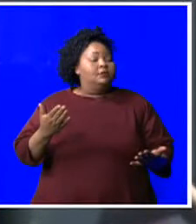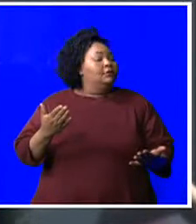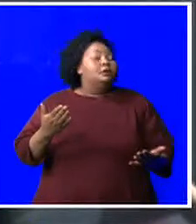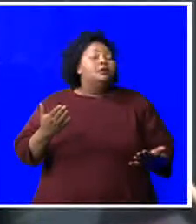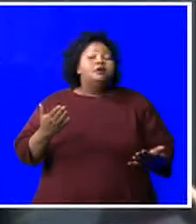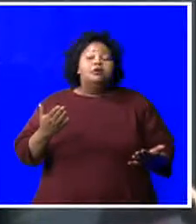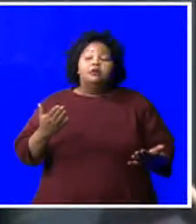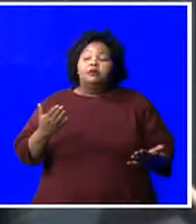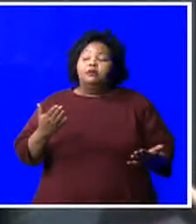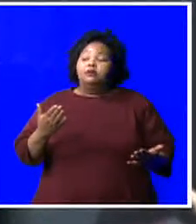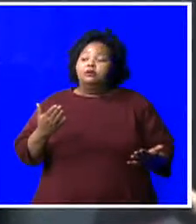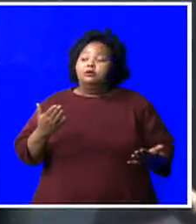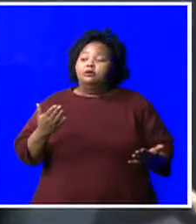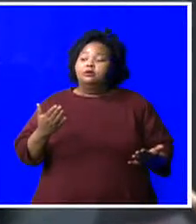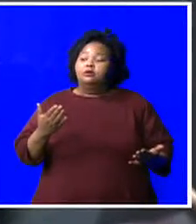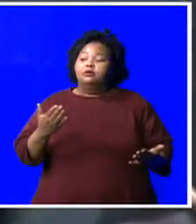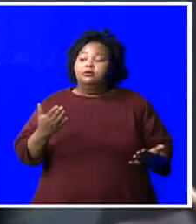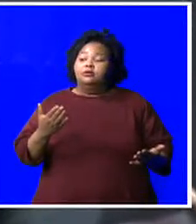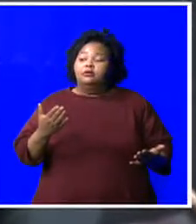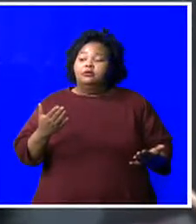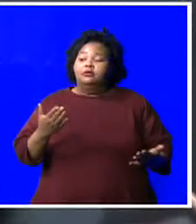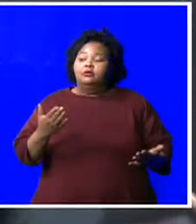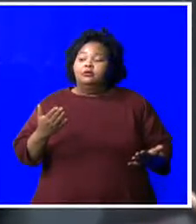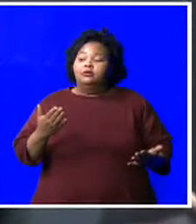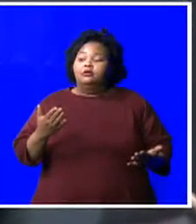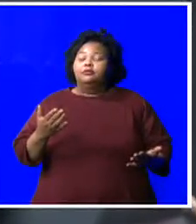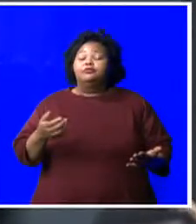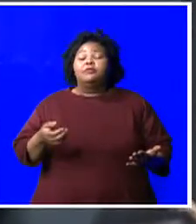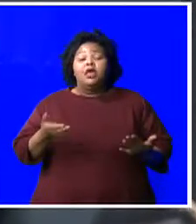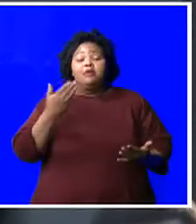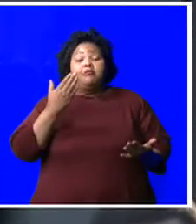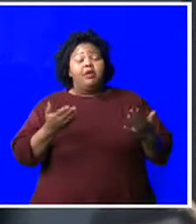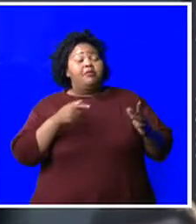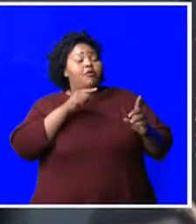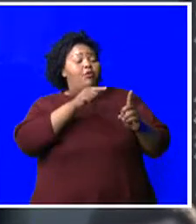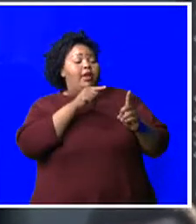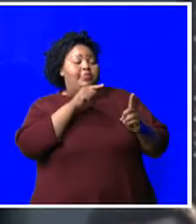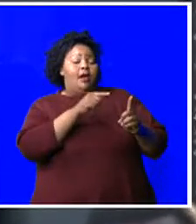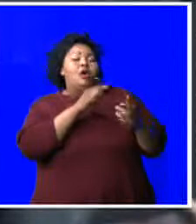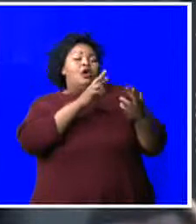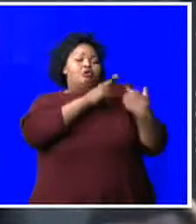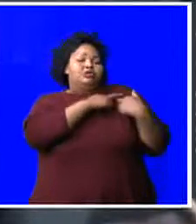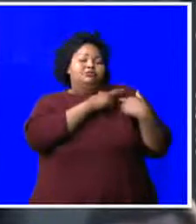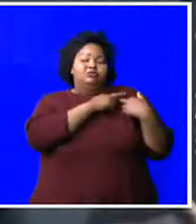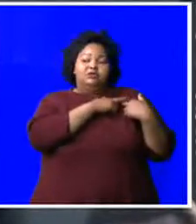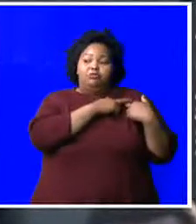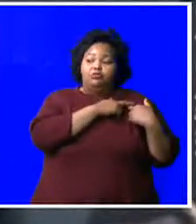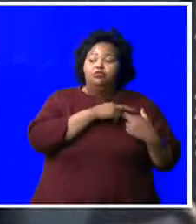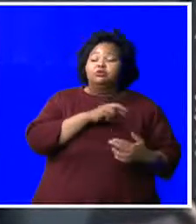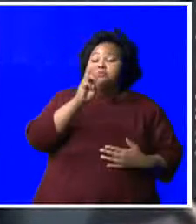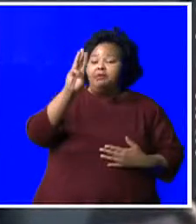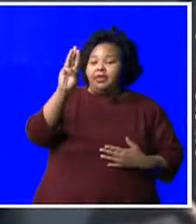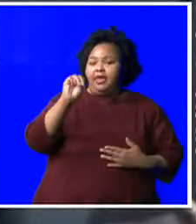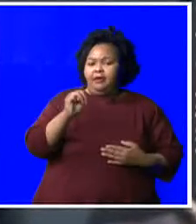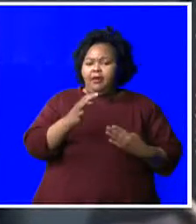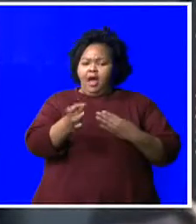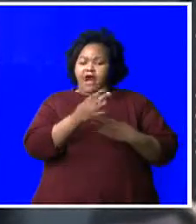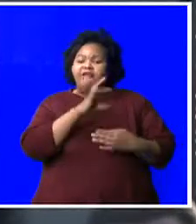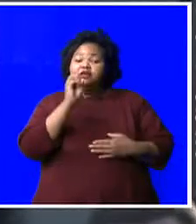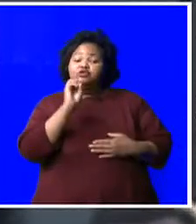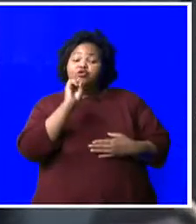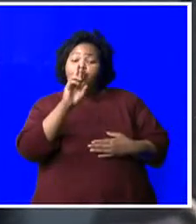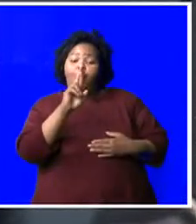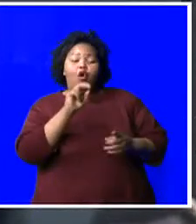wena umelu asisi uyeluleka kumbe ufuna ululeke ndvunankulu noma ke nguwe lo ndvunankulu